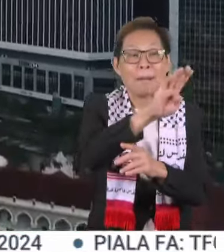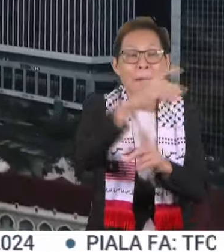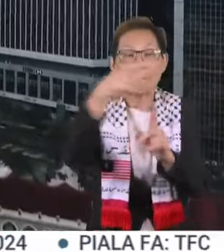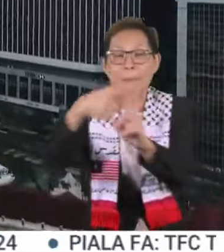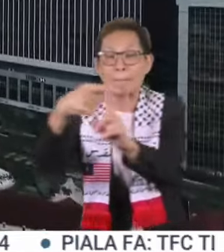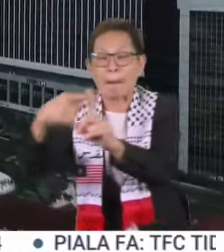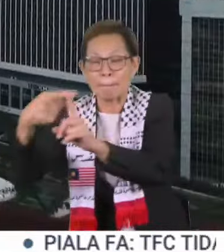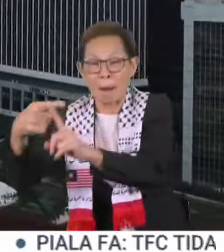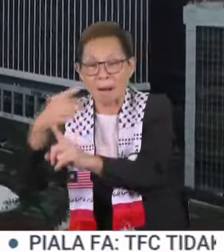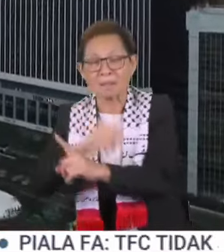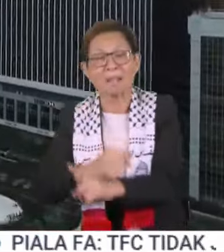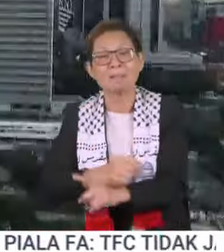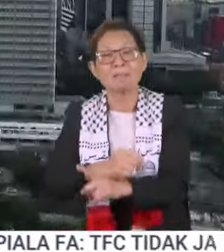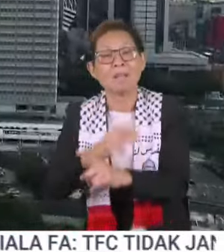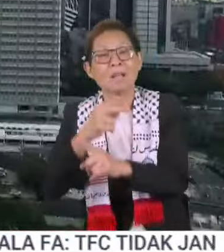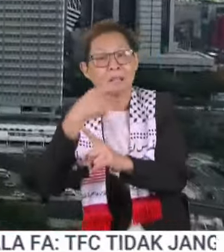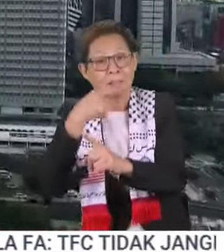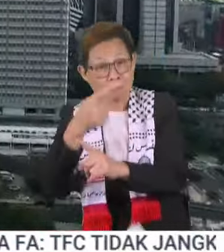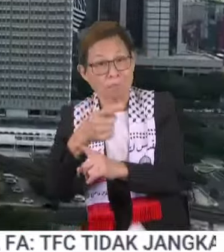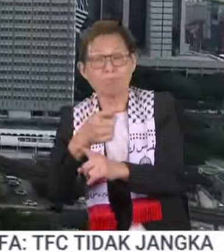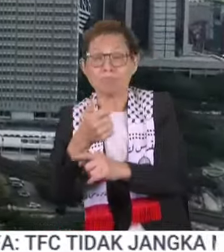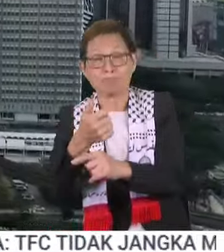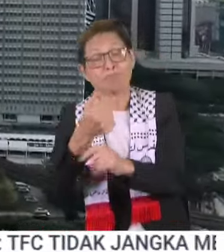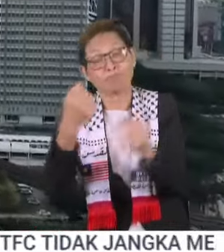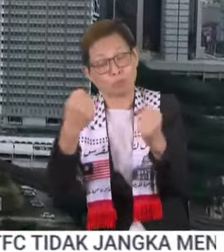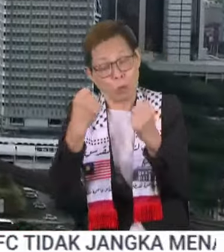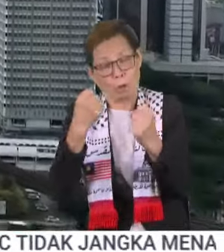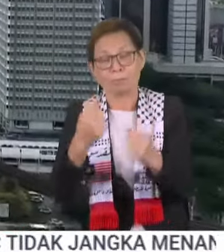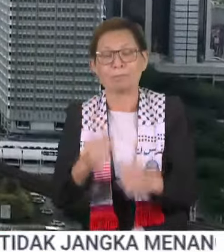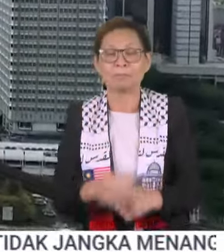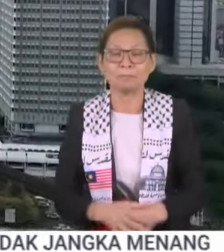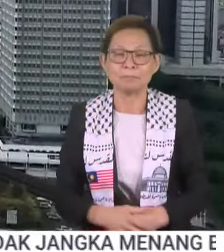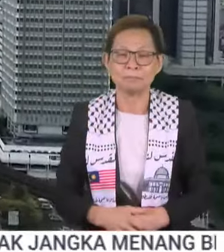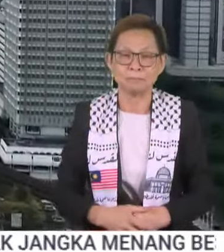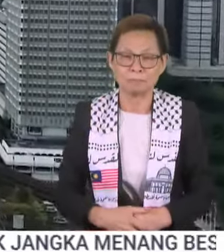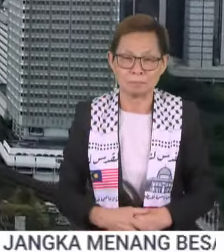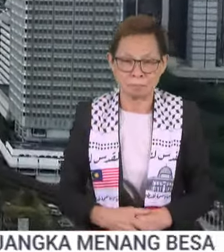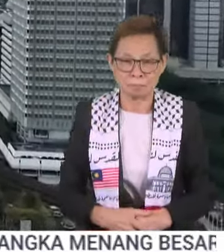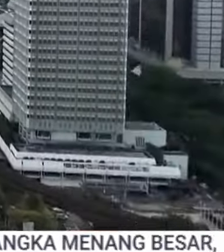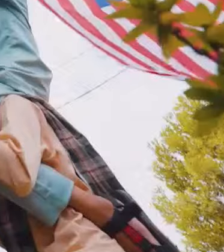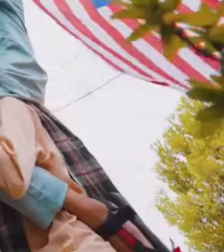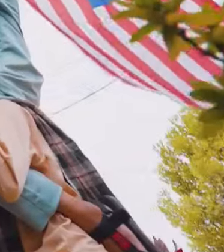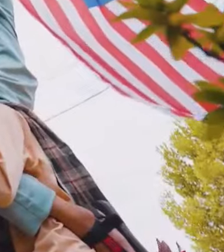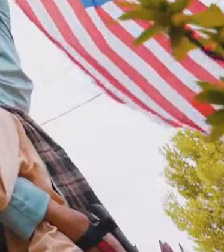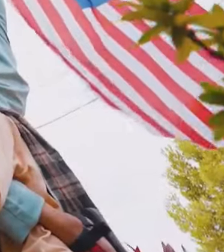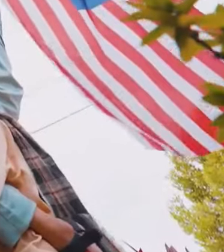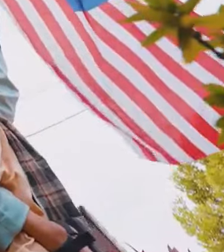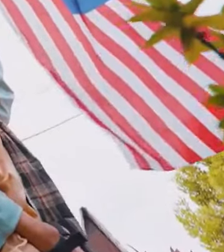menetapkan tinjauan stabil.